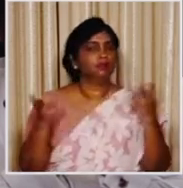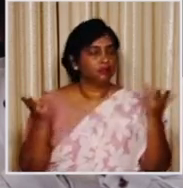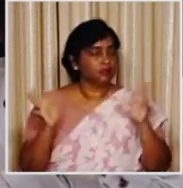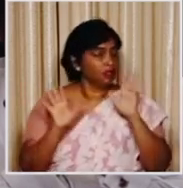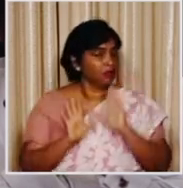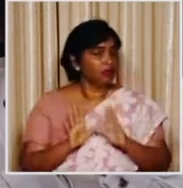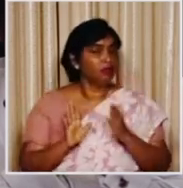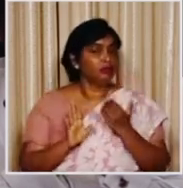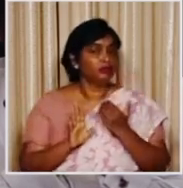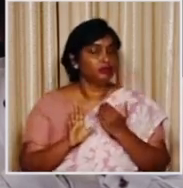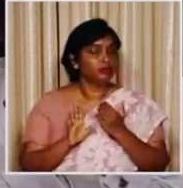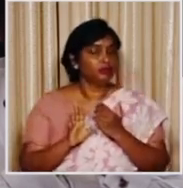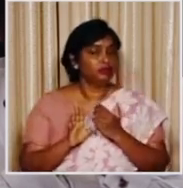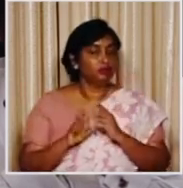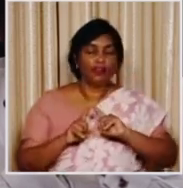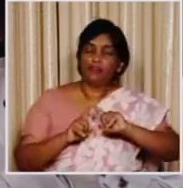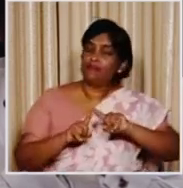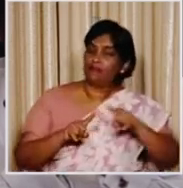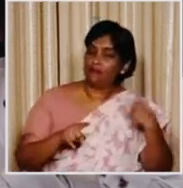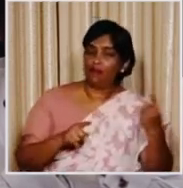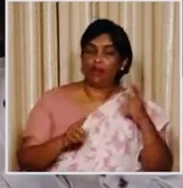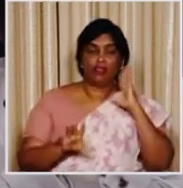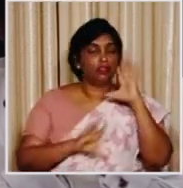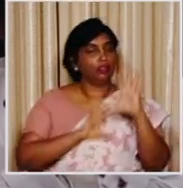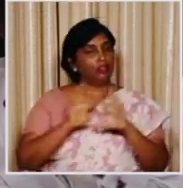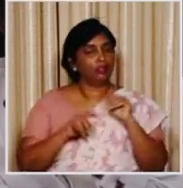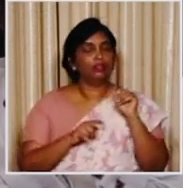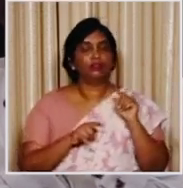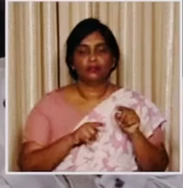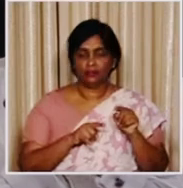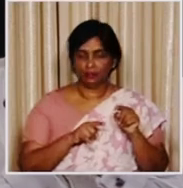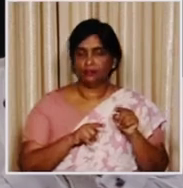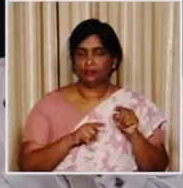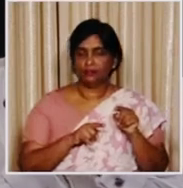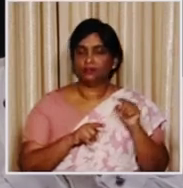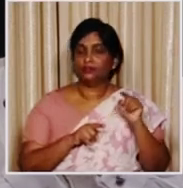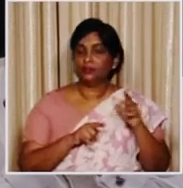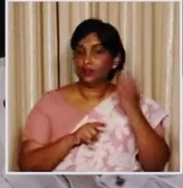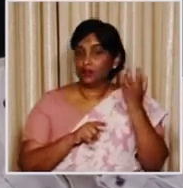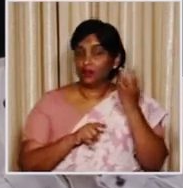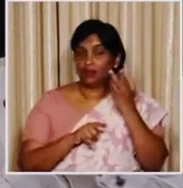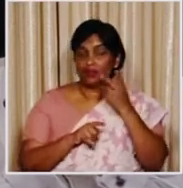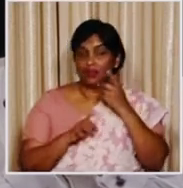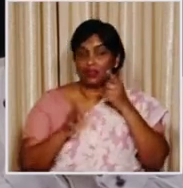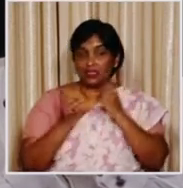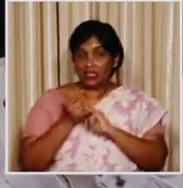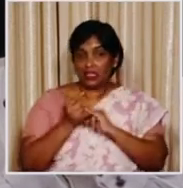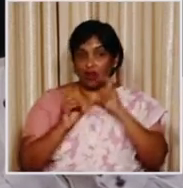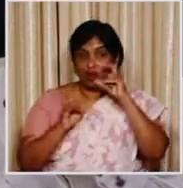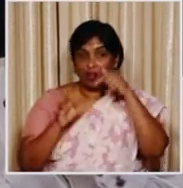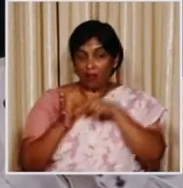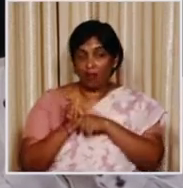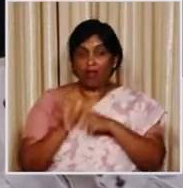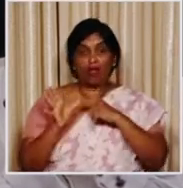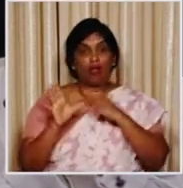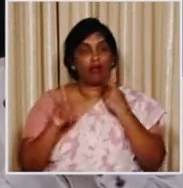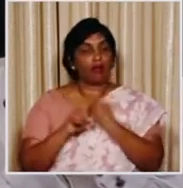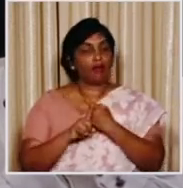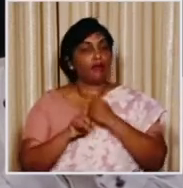ඊට හාස්පසින් වෙනස් තොරතුරු මෙහි සහරන් කොළඹ ඉන්නකොට තොරතුරු යනවා